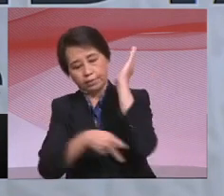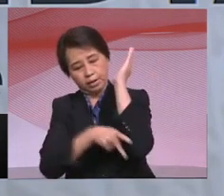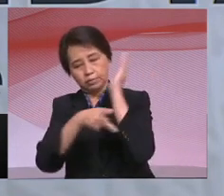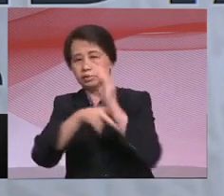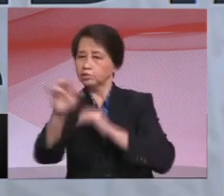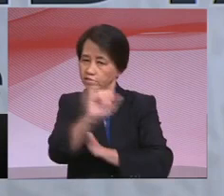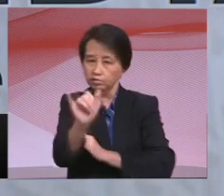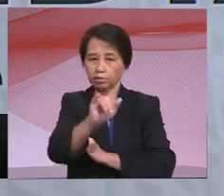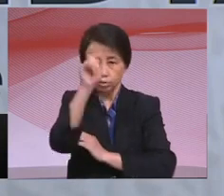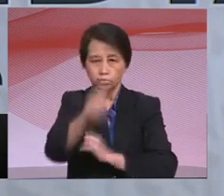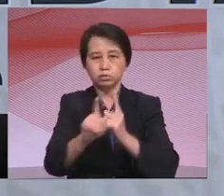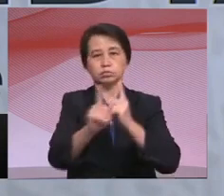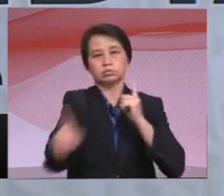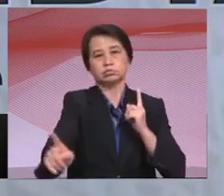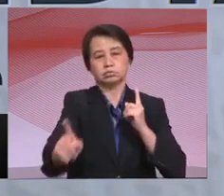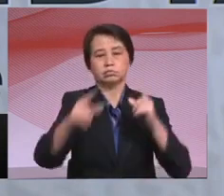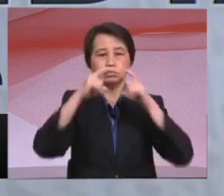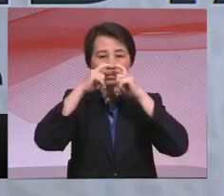boleh